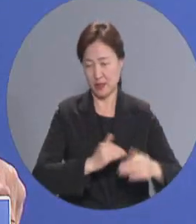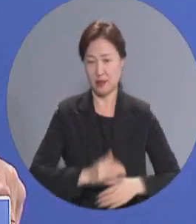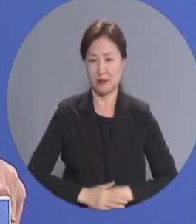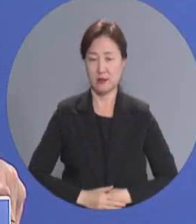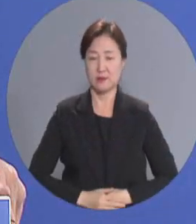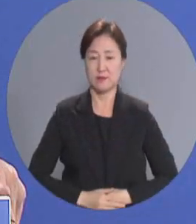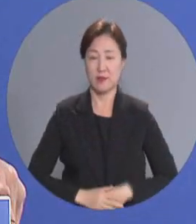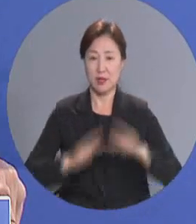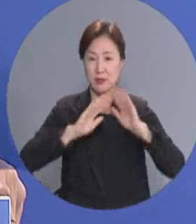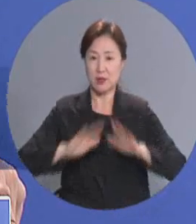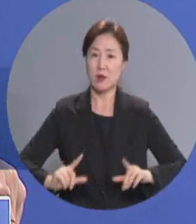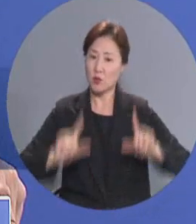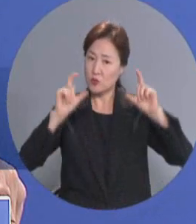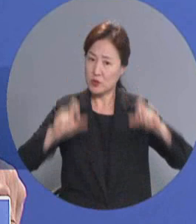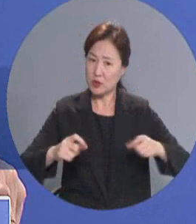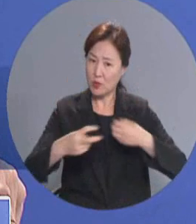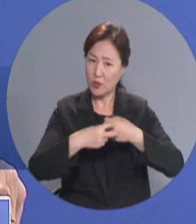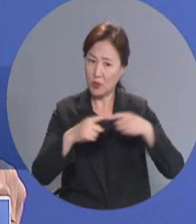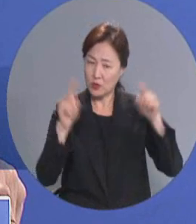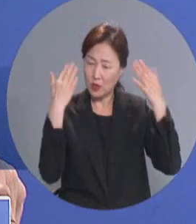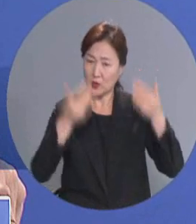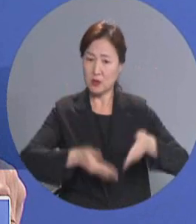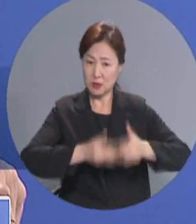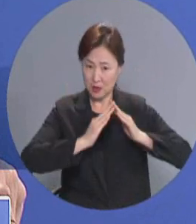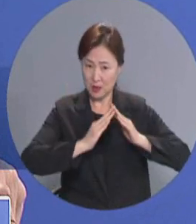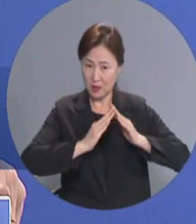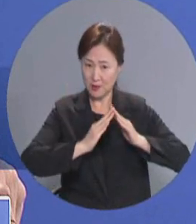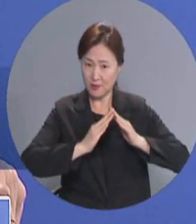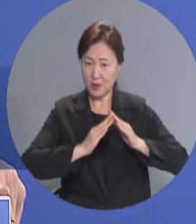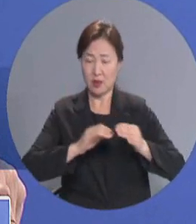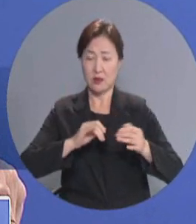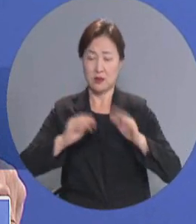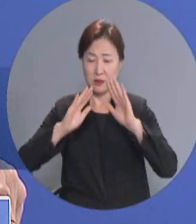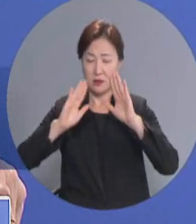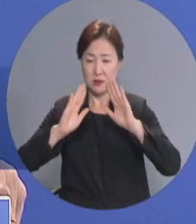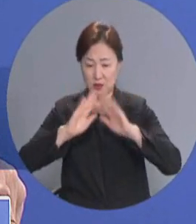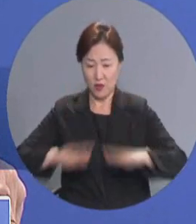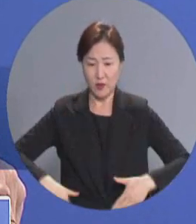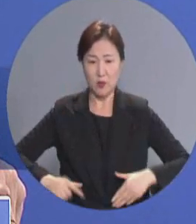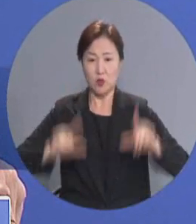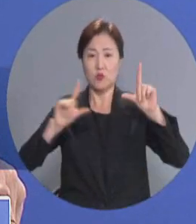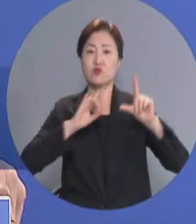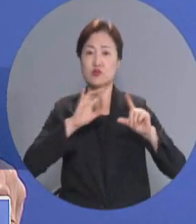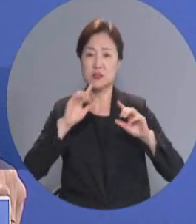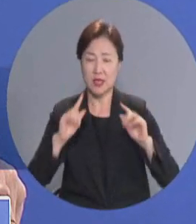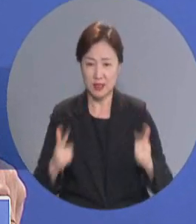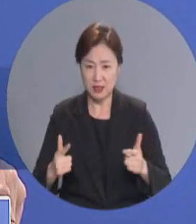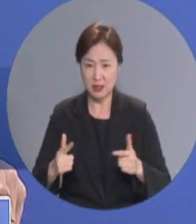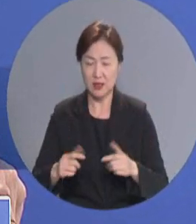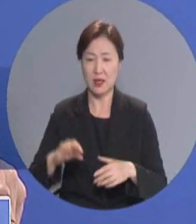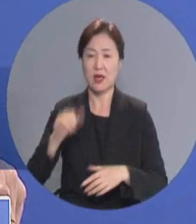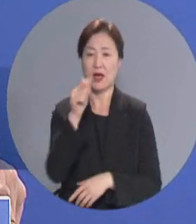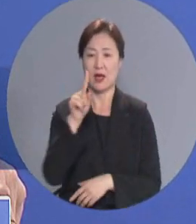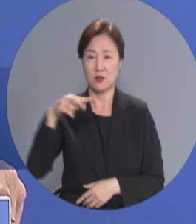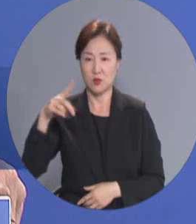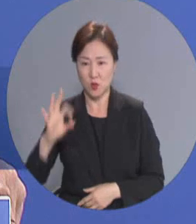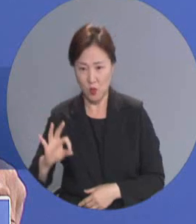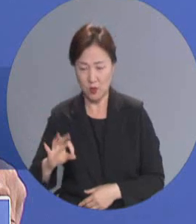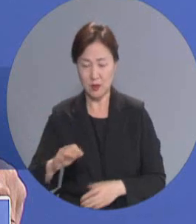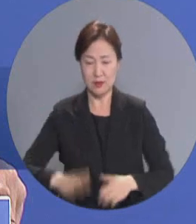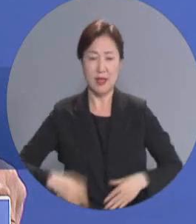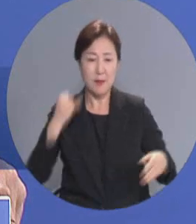전남 동부권 의과대학 설립은 비단 전남 동부뿐만 아니라 하동, 남해